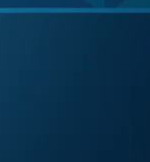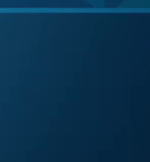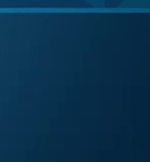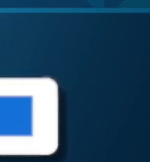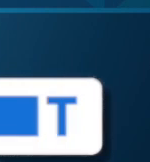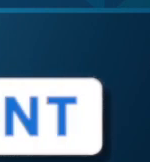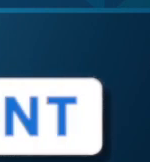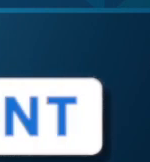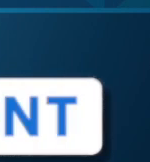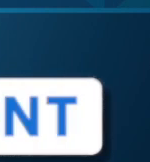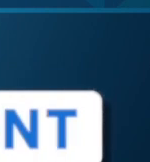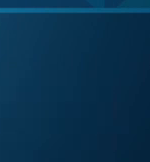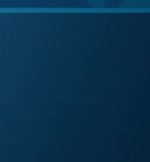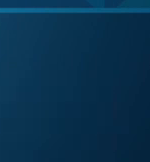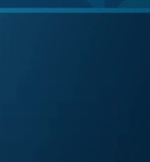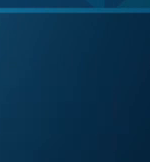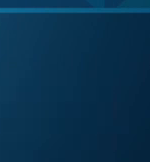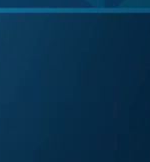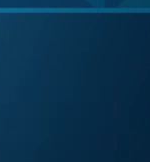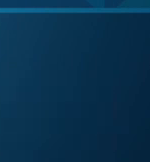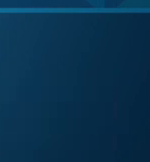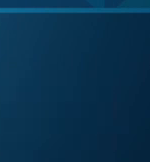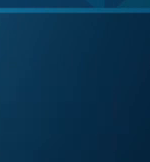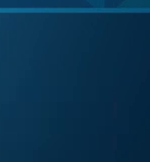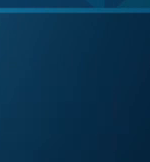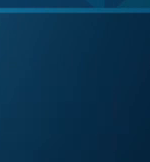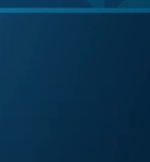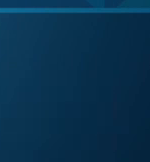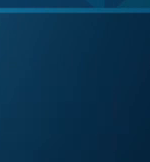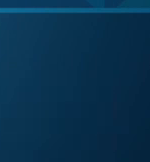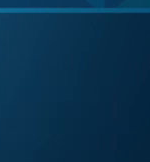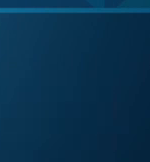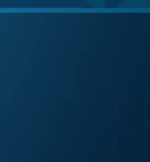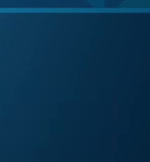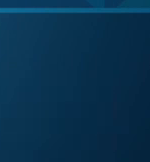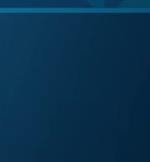notifikasaun. Fo komentariu no fahetutang ba media sosial siraseluk.